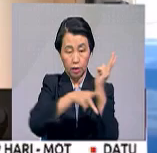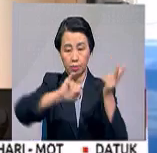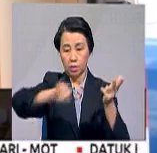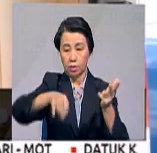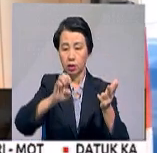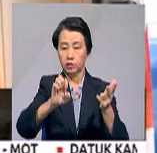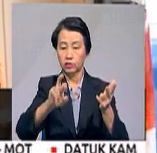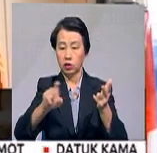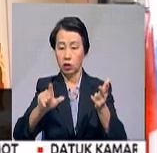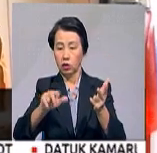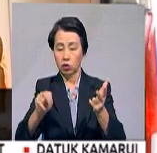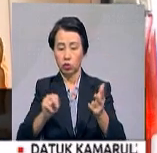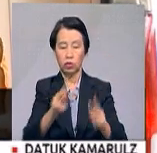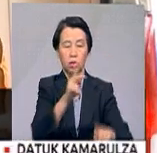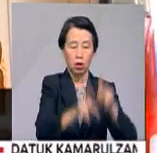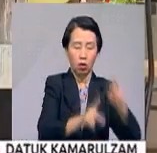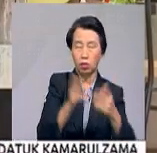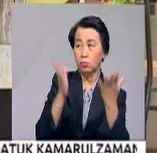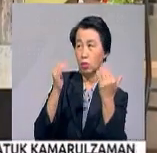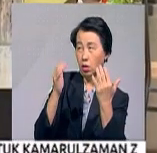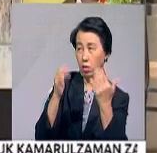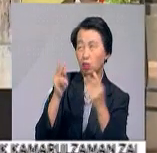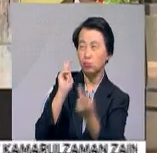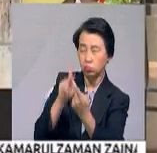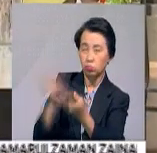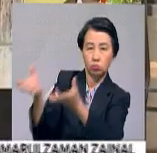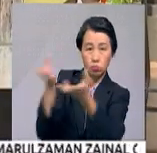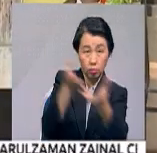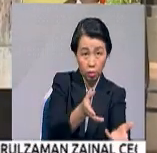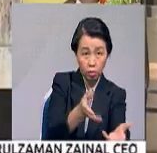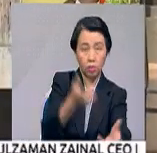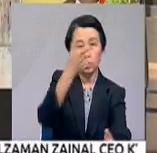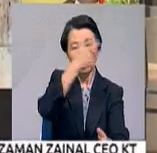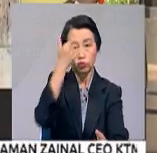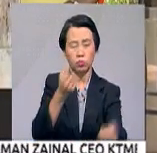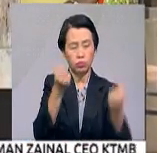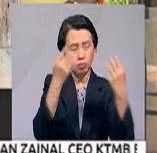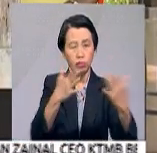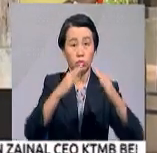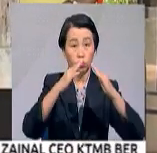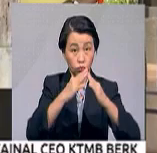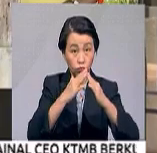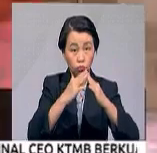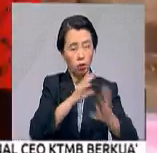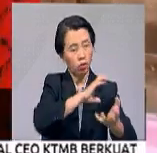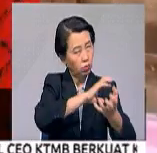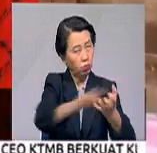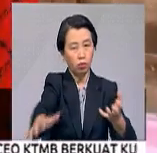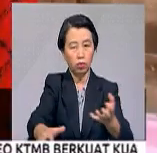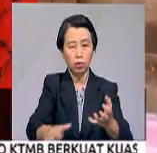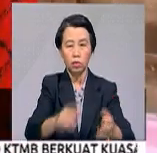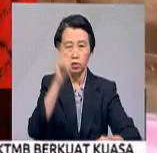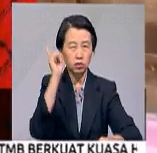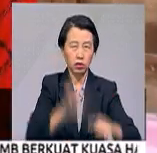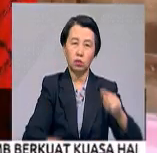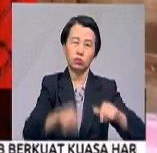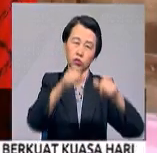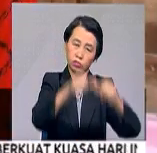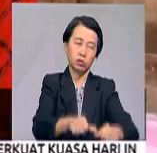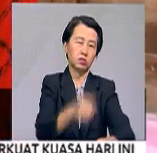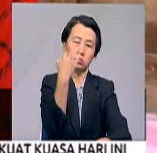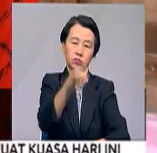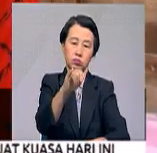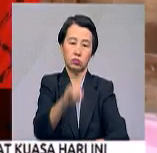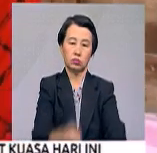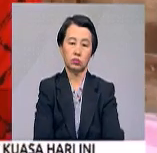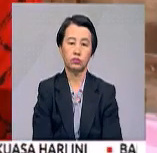itu, penduduk berharap peruntukan yang sewajarnya disalurkan berikutan kebanyakan rumah yang mengalami kerosakan tidak boleh diduduki. Sebiji lah